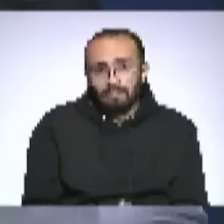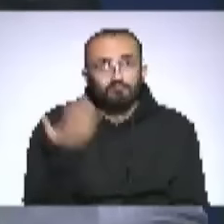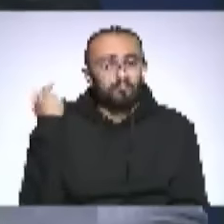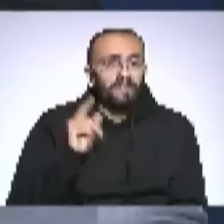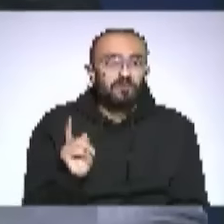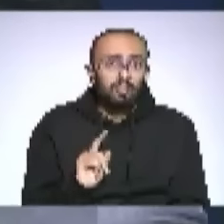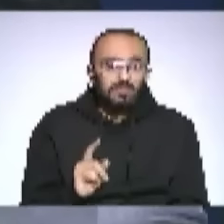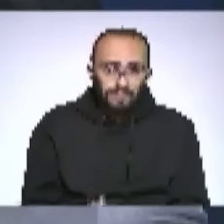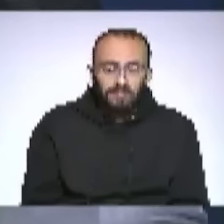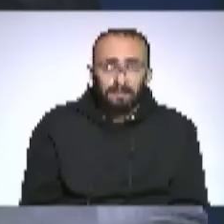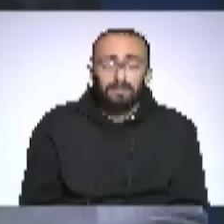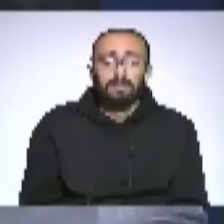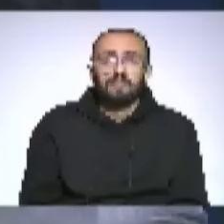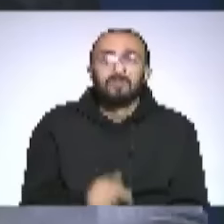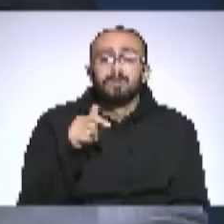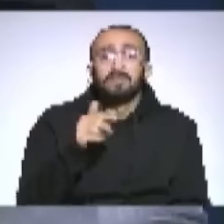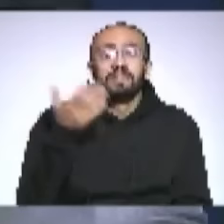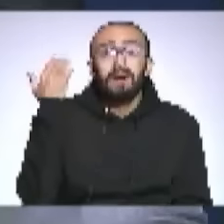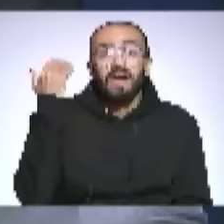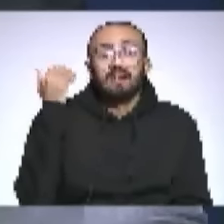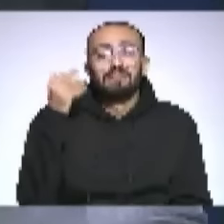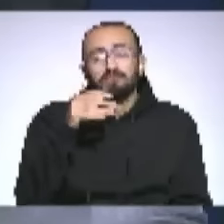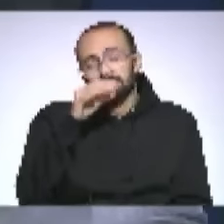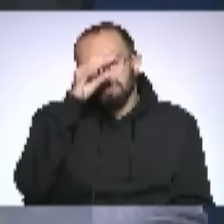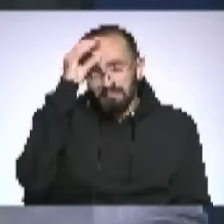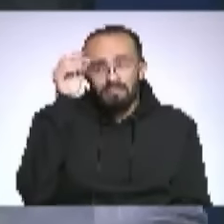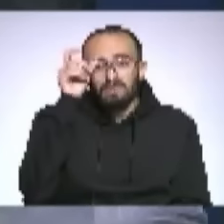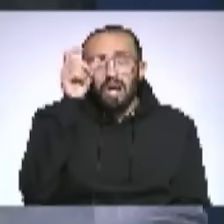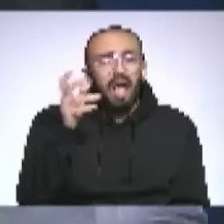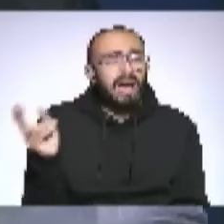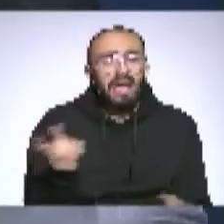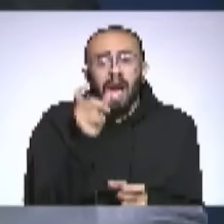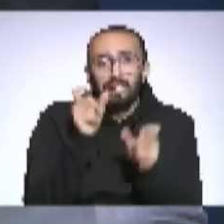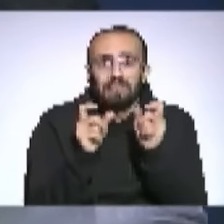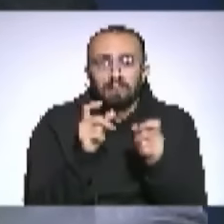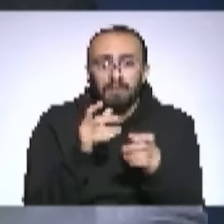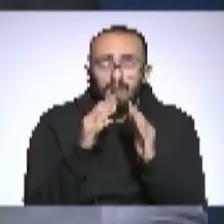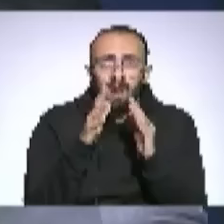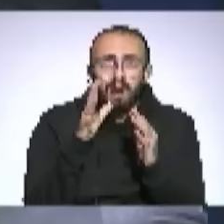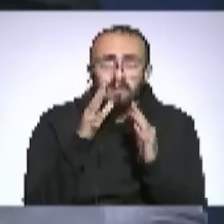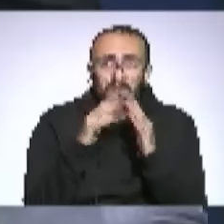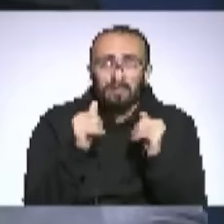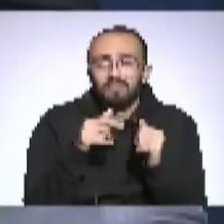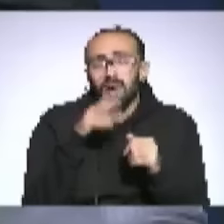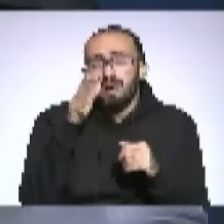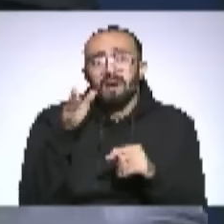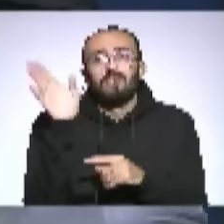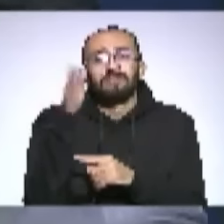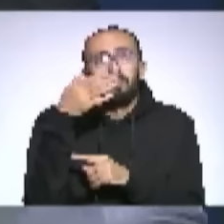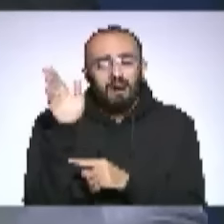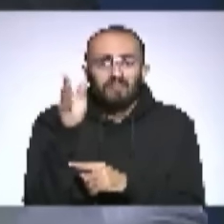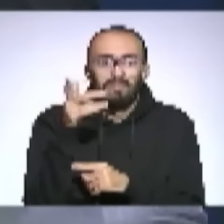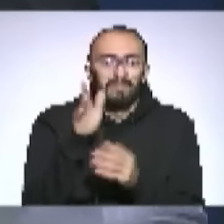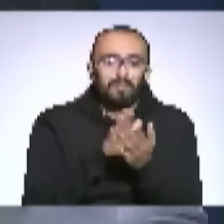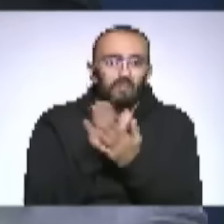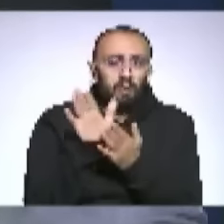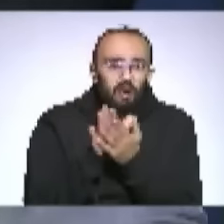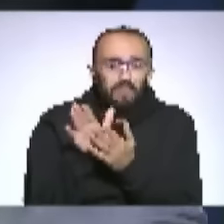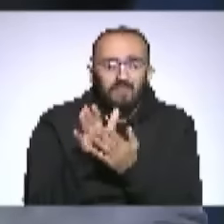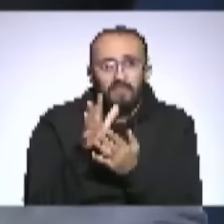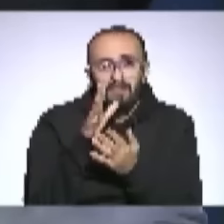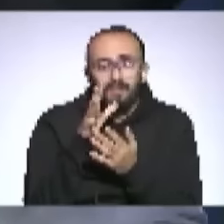الماضي كان اقصى طموحات اي حد من المصريين يروح يصيف البر مرس مطروح